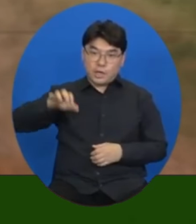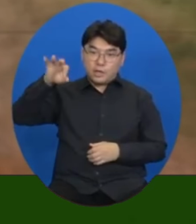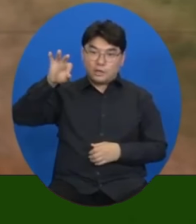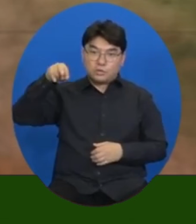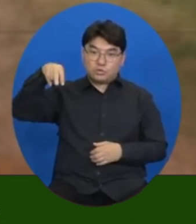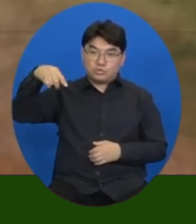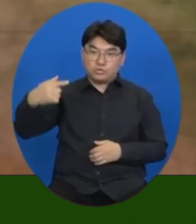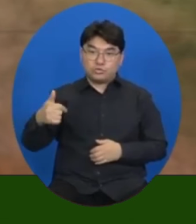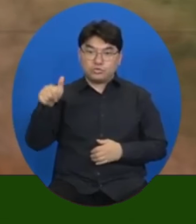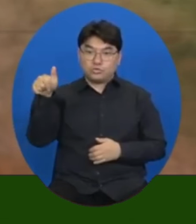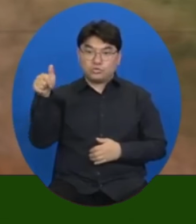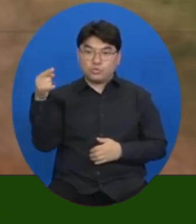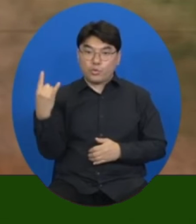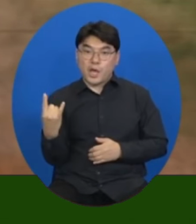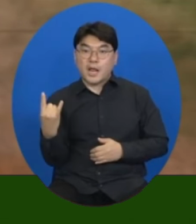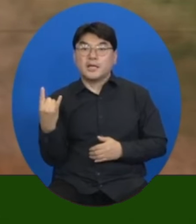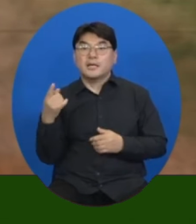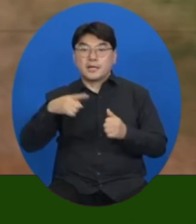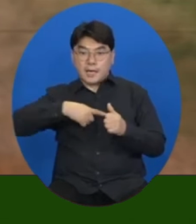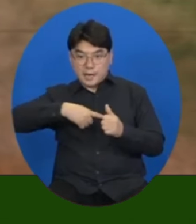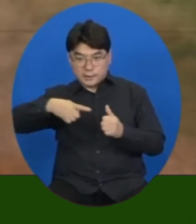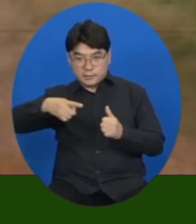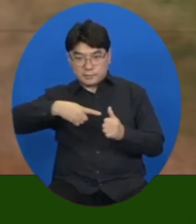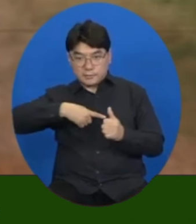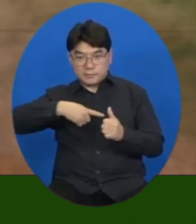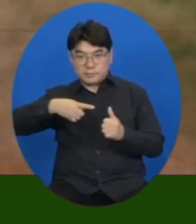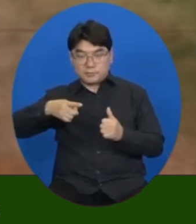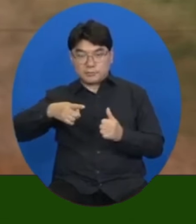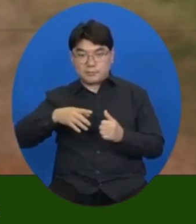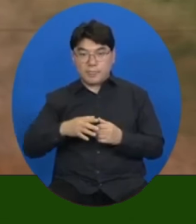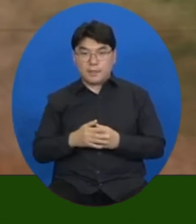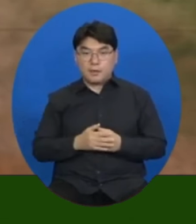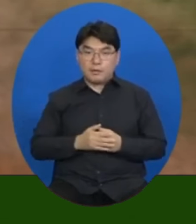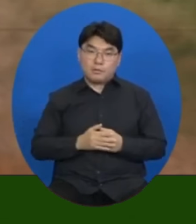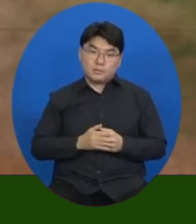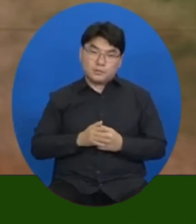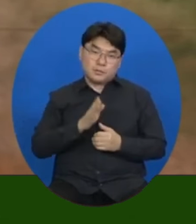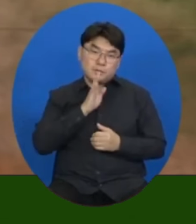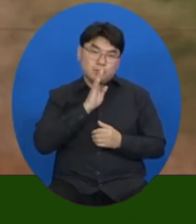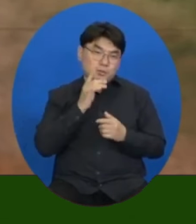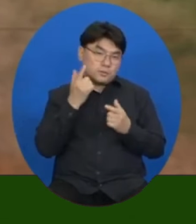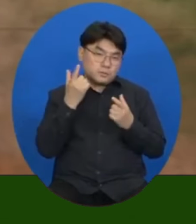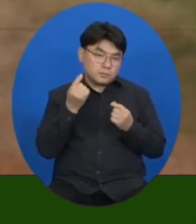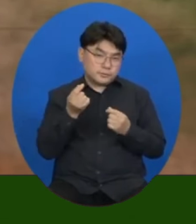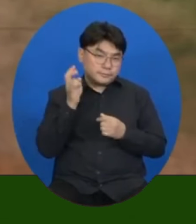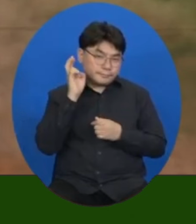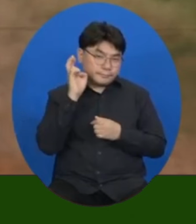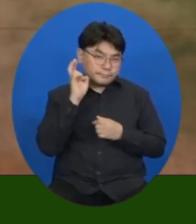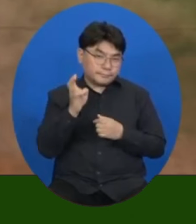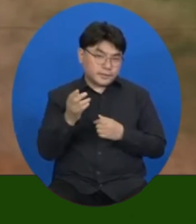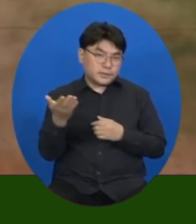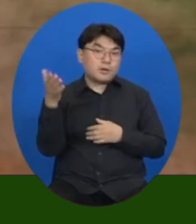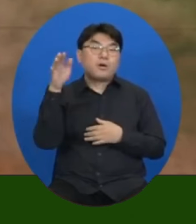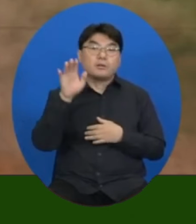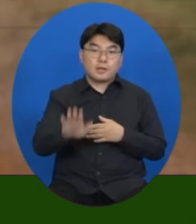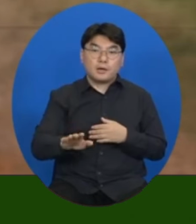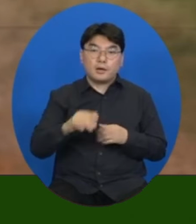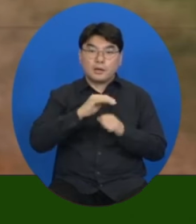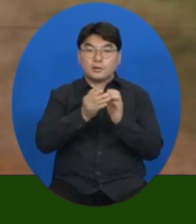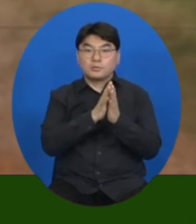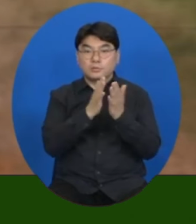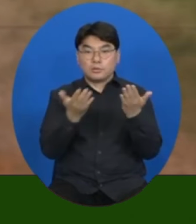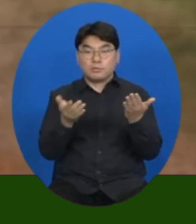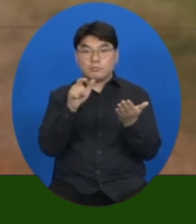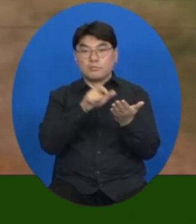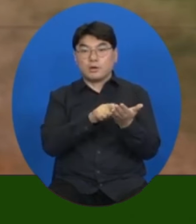가르치죠 여러분 굉장히 뭔가 좀 맞는 얘기 또 들려 있는 것처럼 보이죠 그러나 성경은 뭐라고 합니까